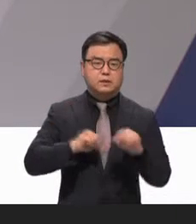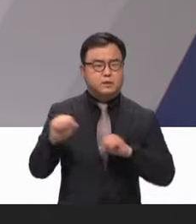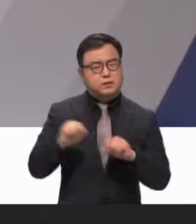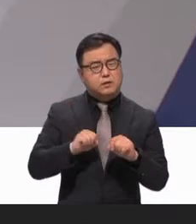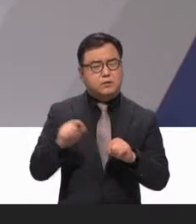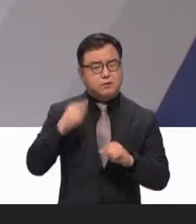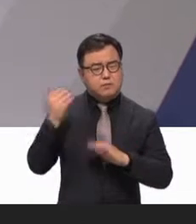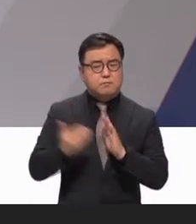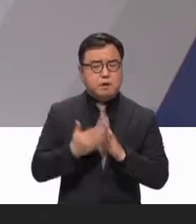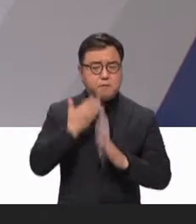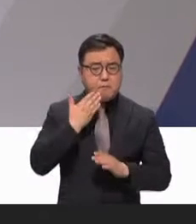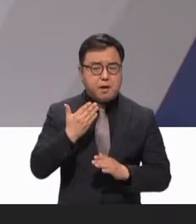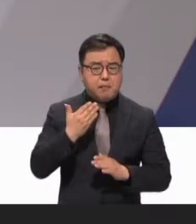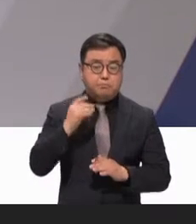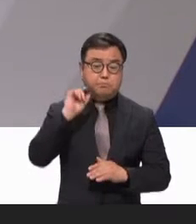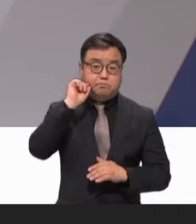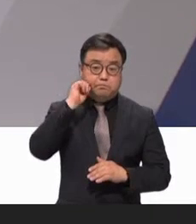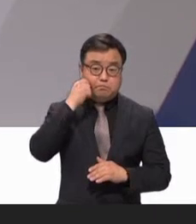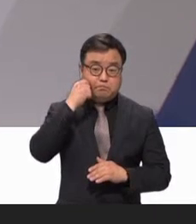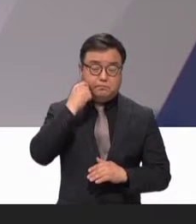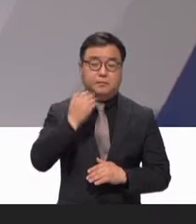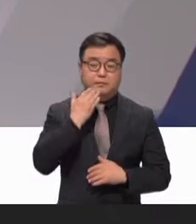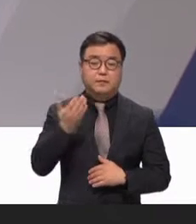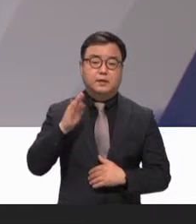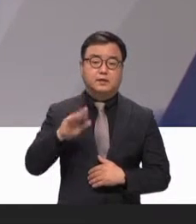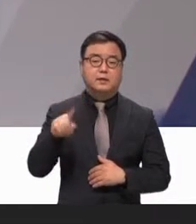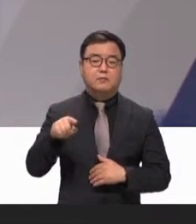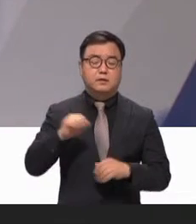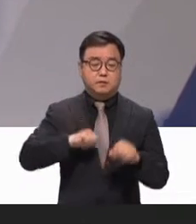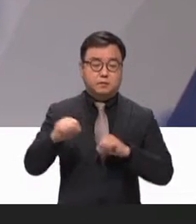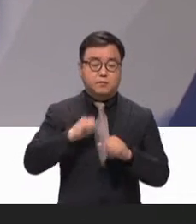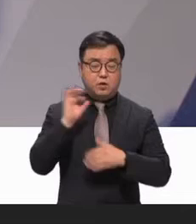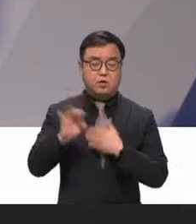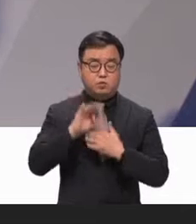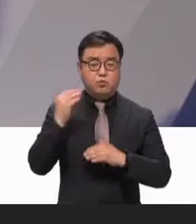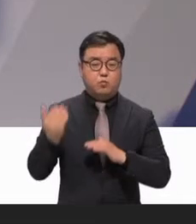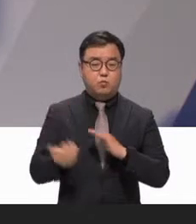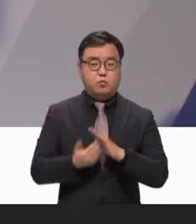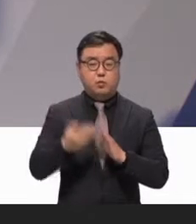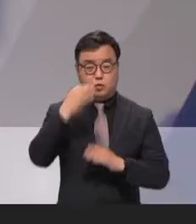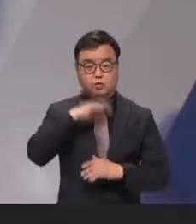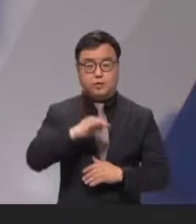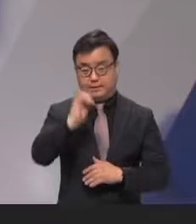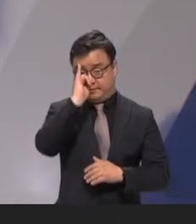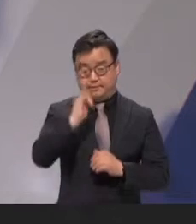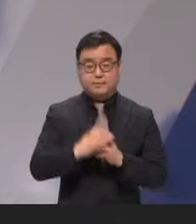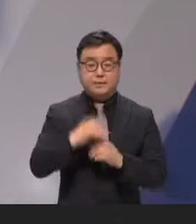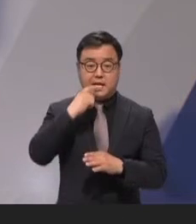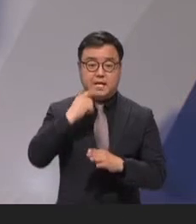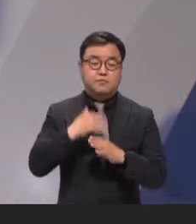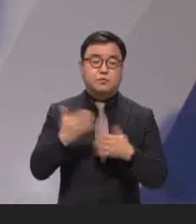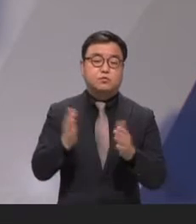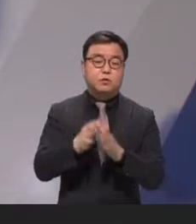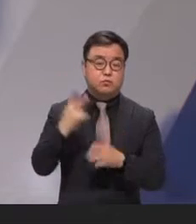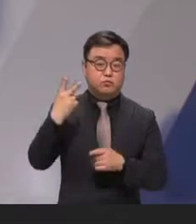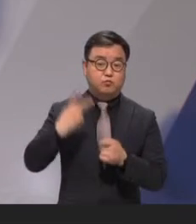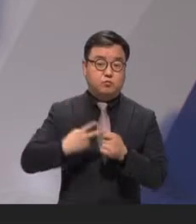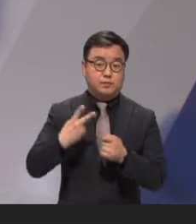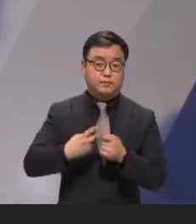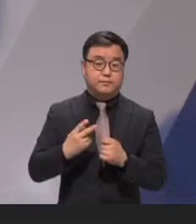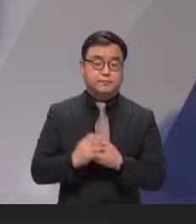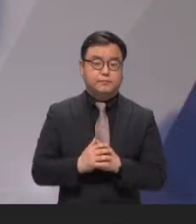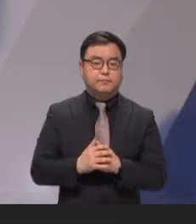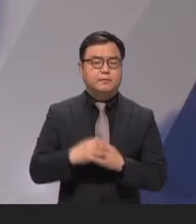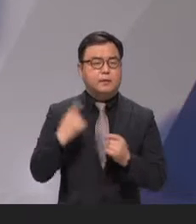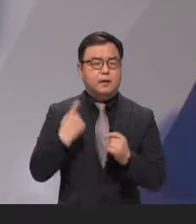있지만 시행이 네. 된다면 정책 효과는 좀 기대할 수가 있습니다. 먼저 그 더불어민주당을 좀 살펴보면요. 이제 두 가지를 내놨습니다. 하나가